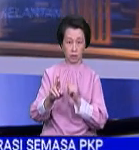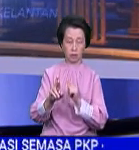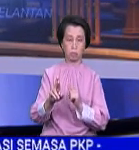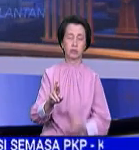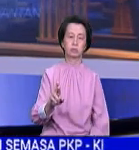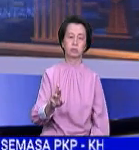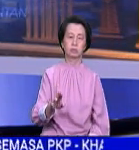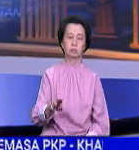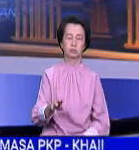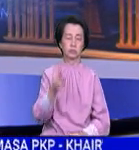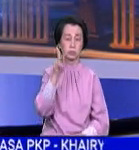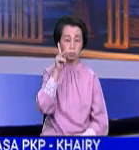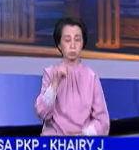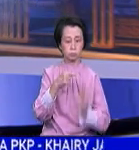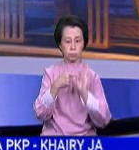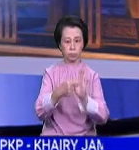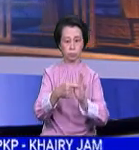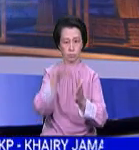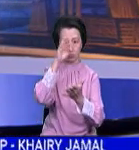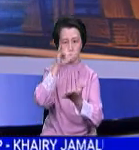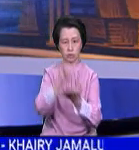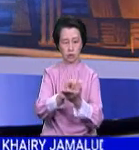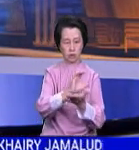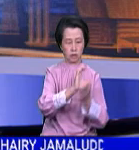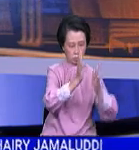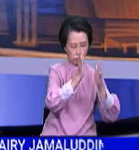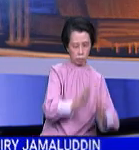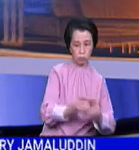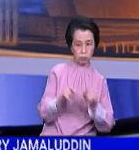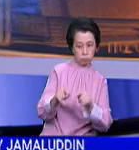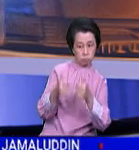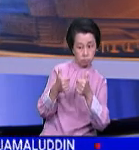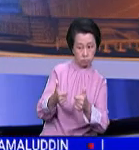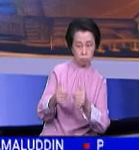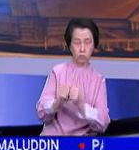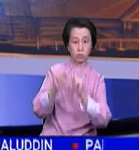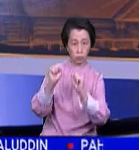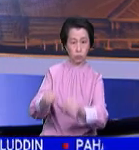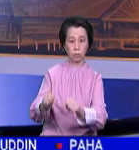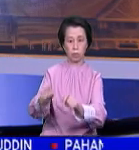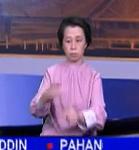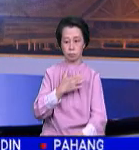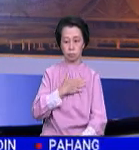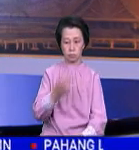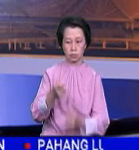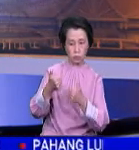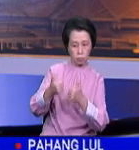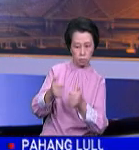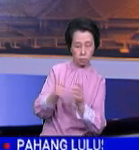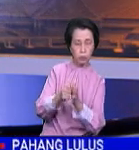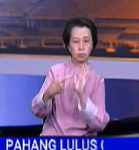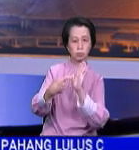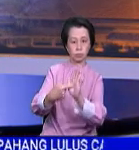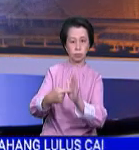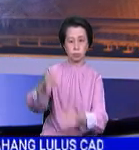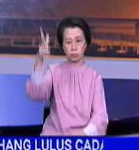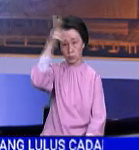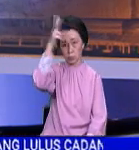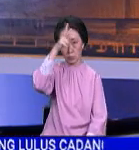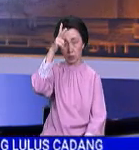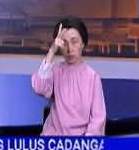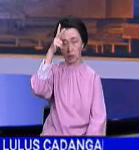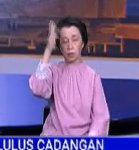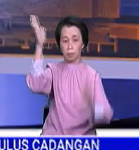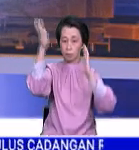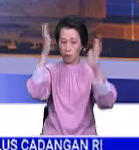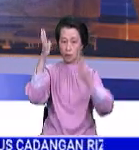MCER ke Kedah menunjukkan keyakinan pelabur terhadap potensi, keupayaan dan komitmen jitu ditunjukkan kerajaan